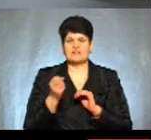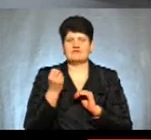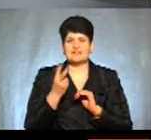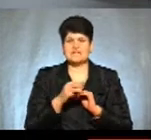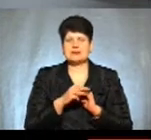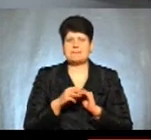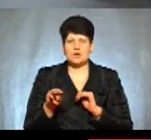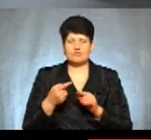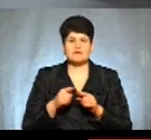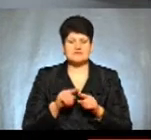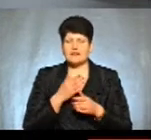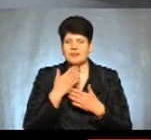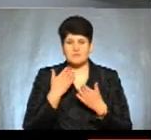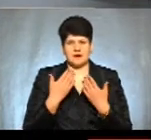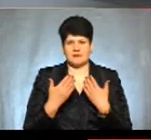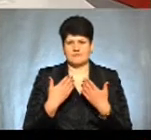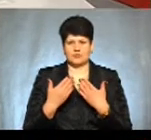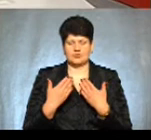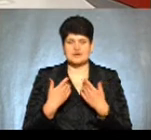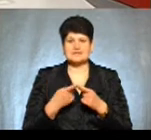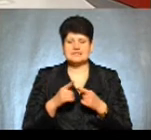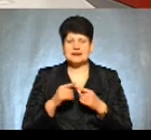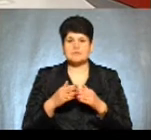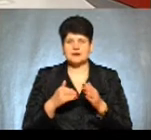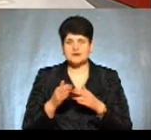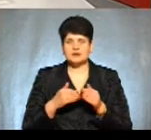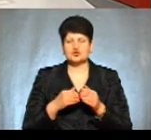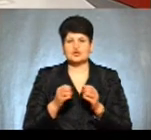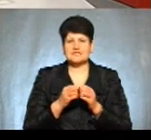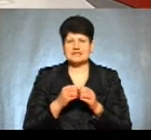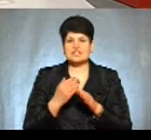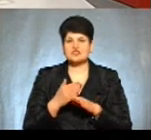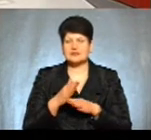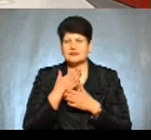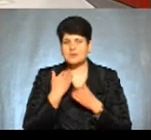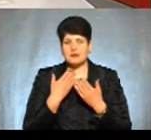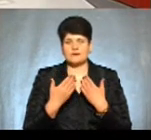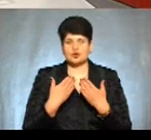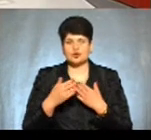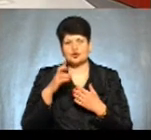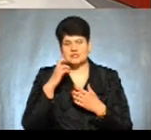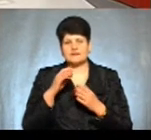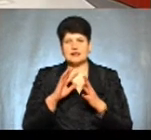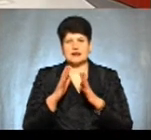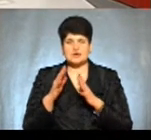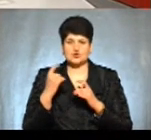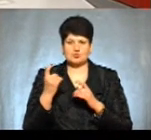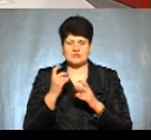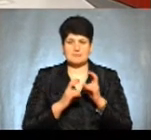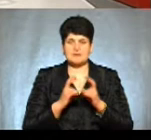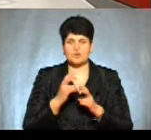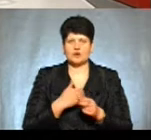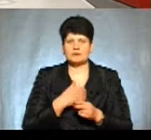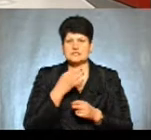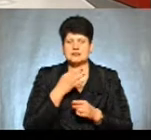12 мільйонів, тобто це не має відношення. Десята частина. Це практично так, десята частина не має відношення до державних лісогосподарських підприємств. Я хотів би зразу